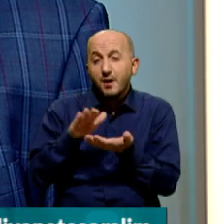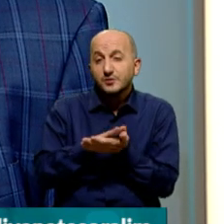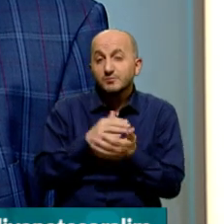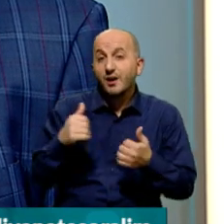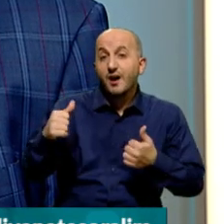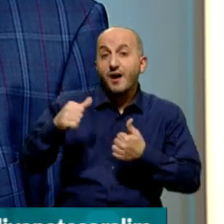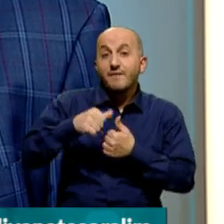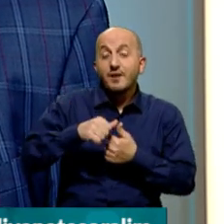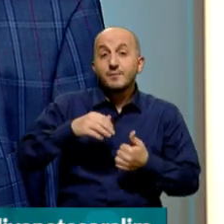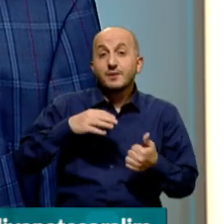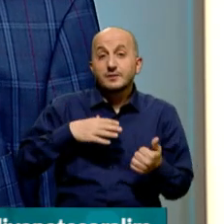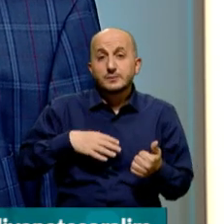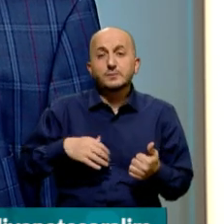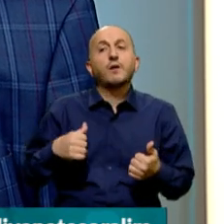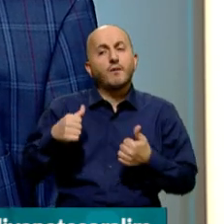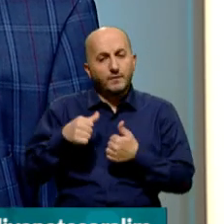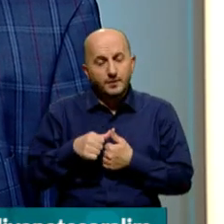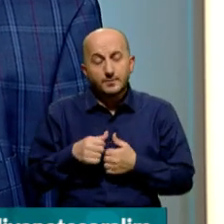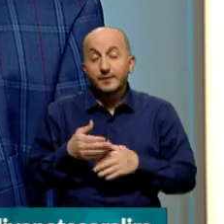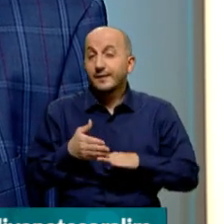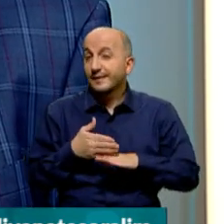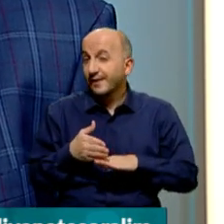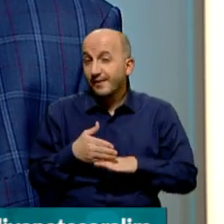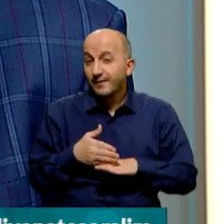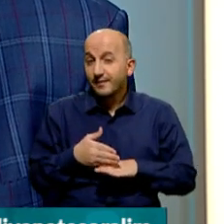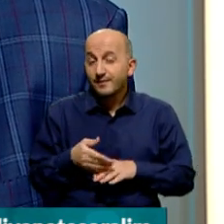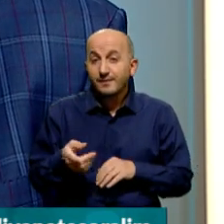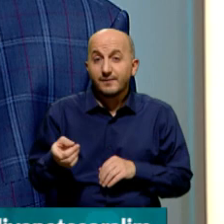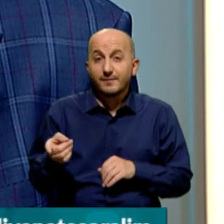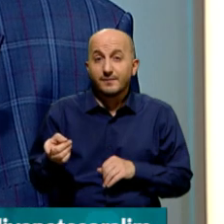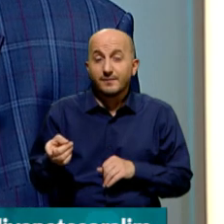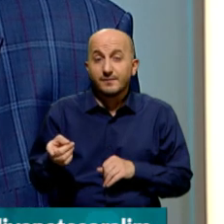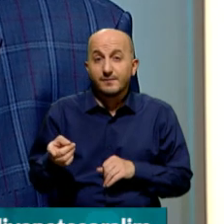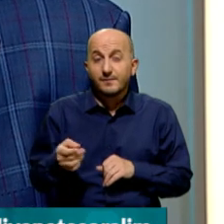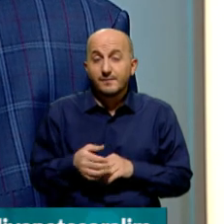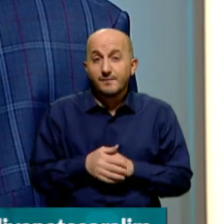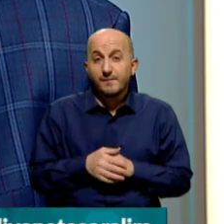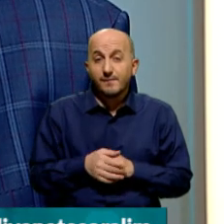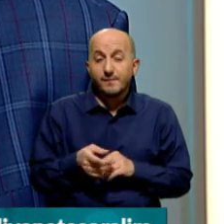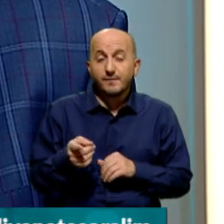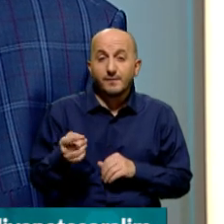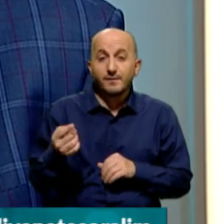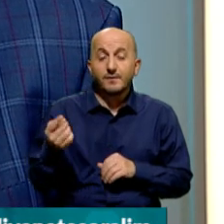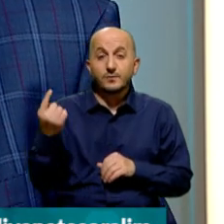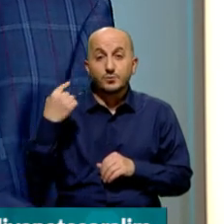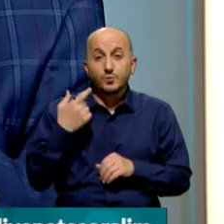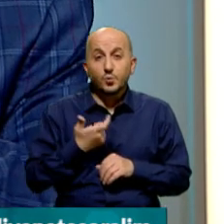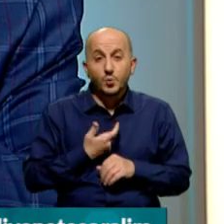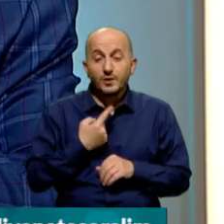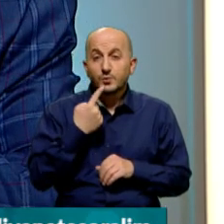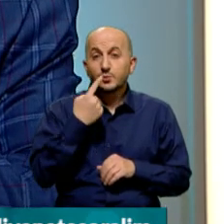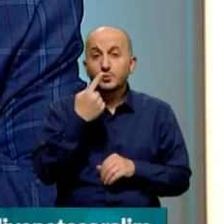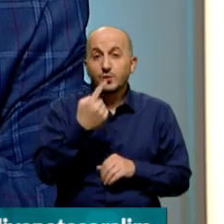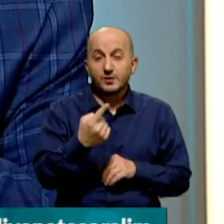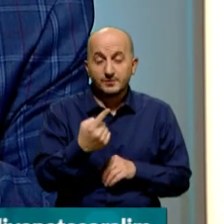istiyor. Evlenebilir mi? Evlenebilir. Niye? Çünkü zifaf olmamış. Dün kaideyi söylemiştim. El